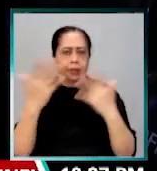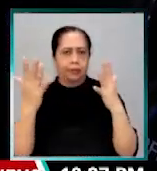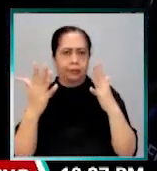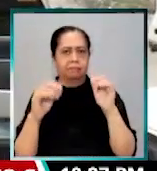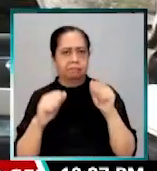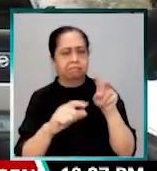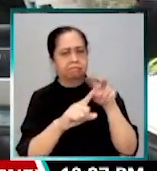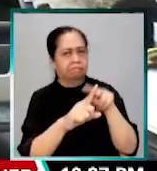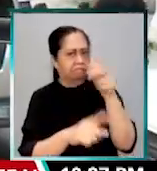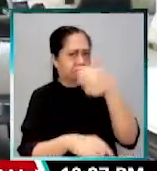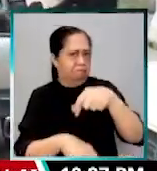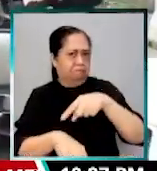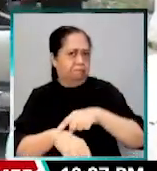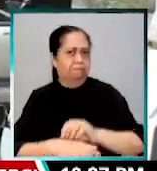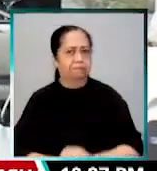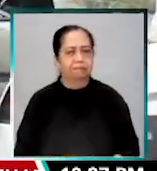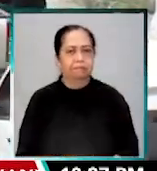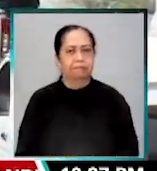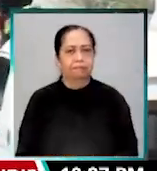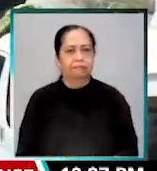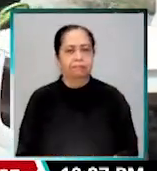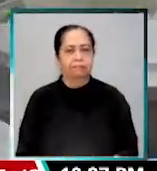mag-apply.